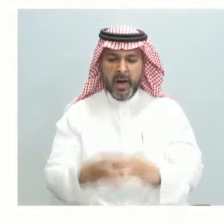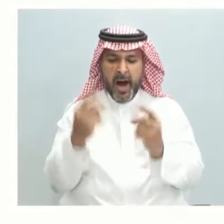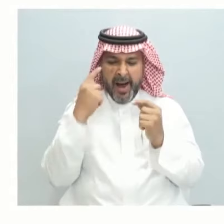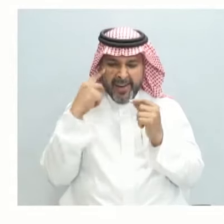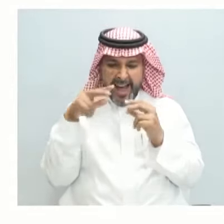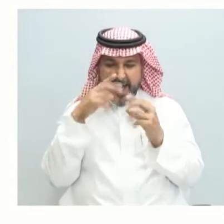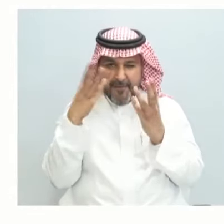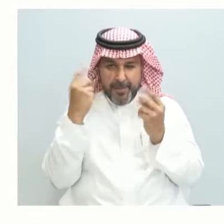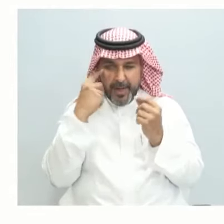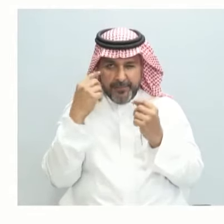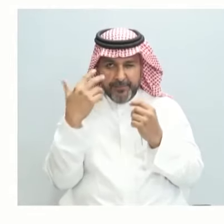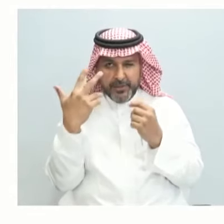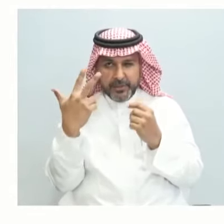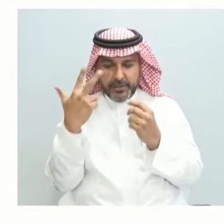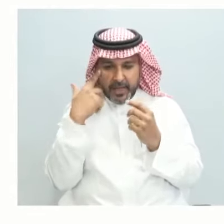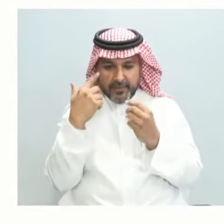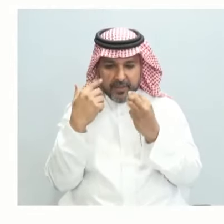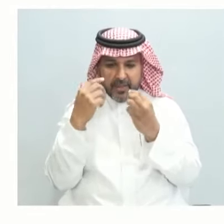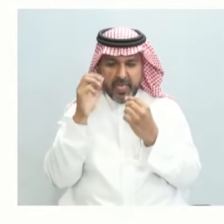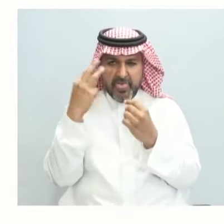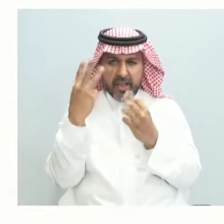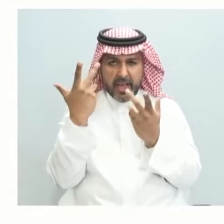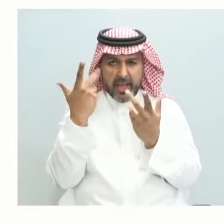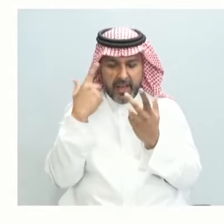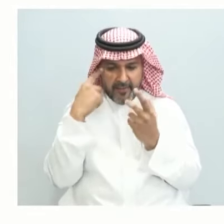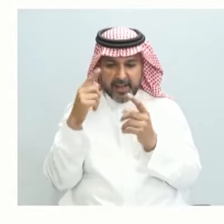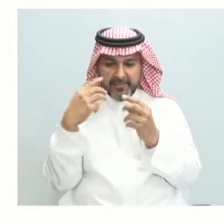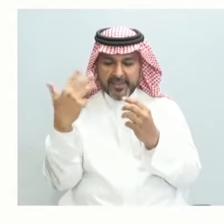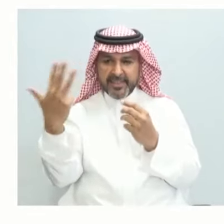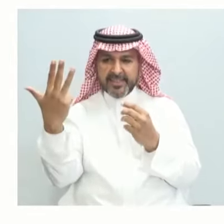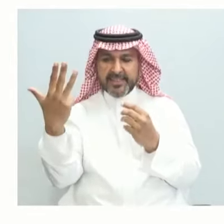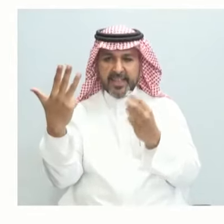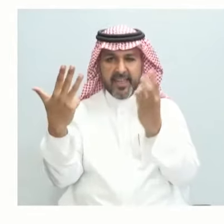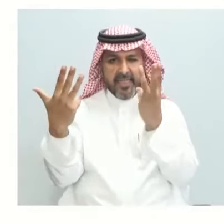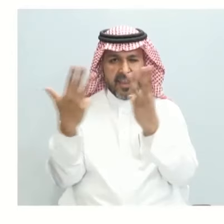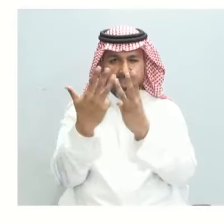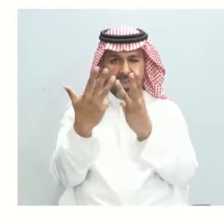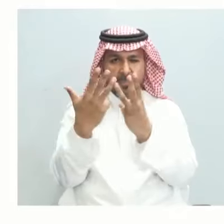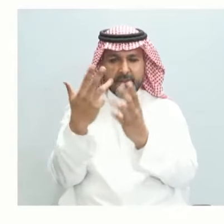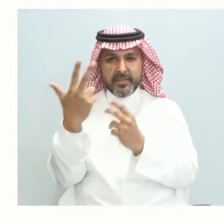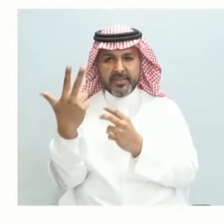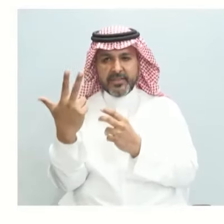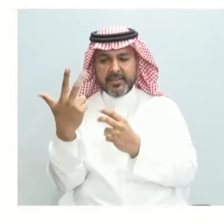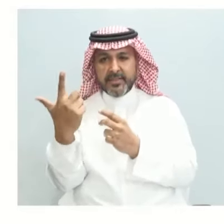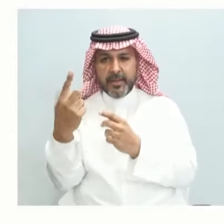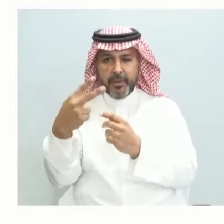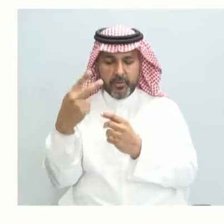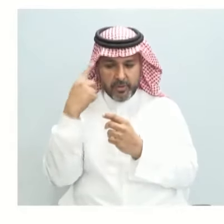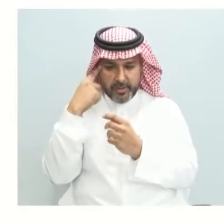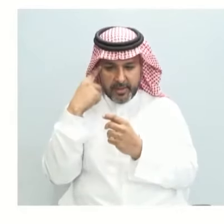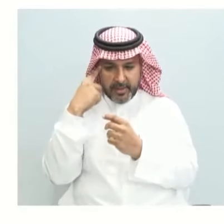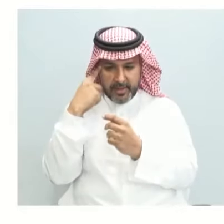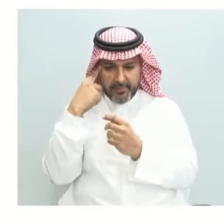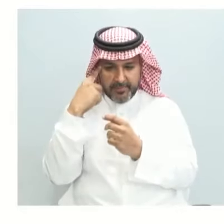يوجد في وحيده الحد الاولى ويوجد في وحيده الحد الثانيه اذا نستطيع ان نعتبر